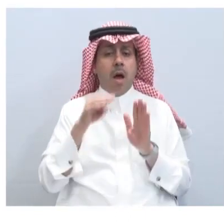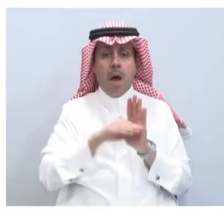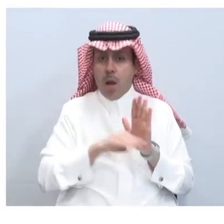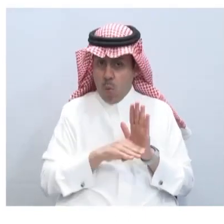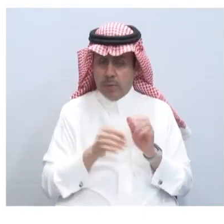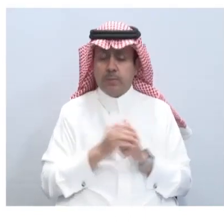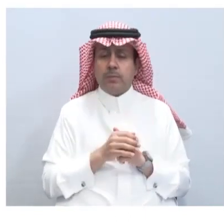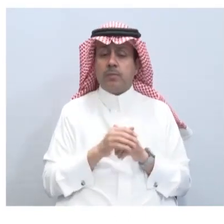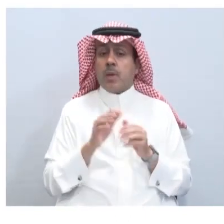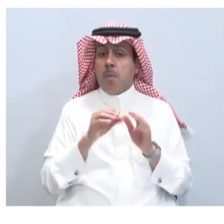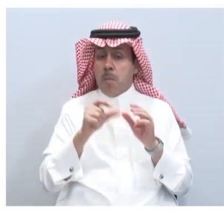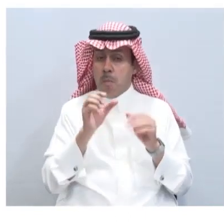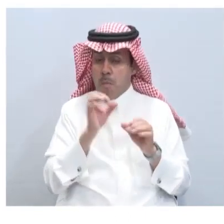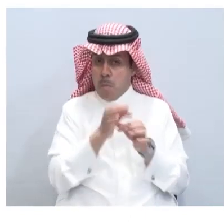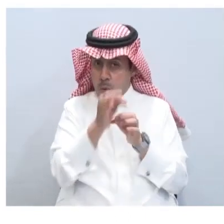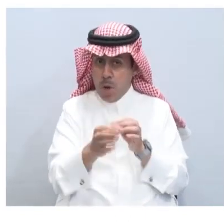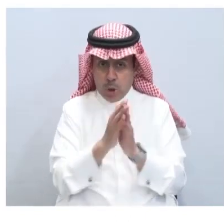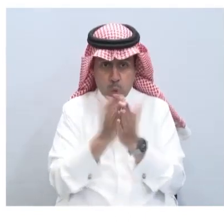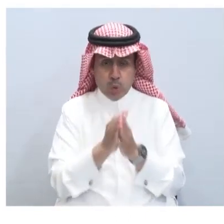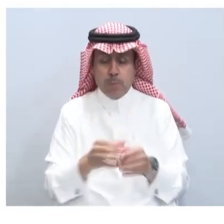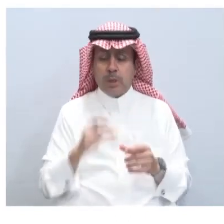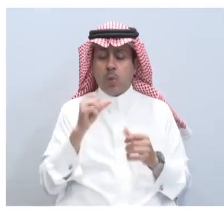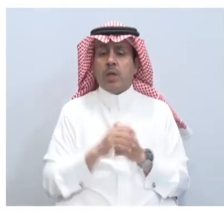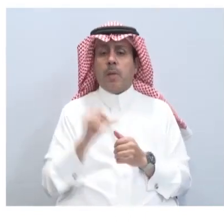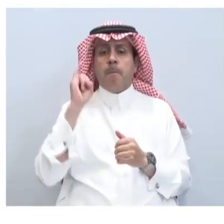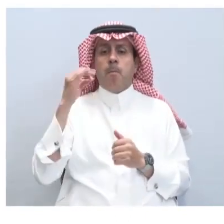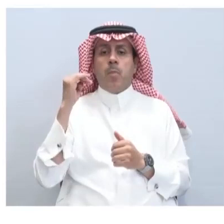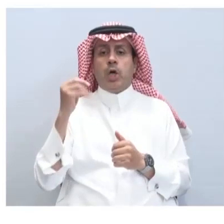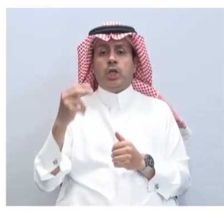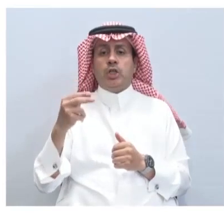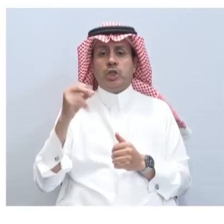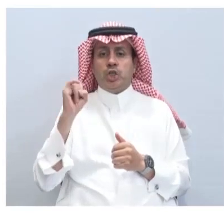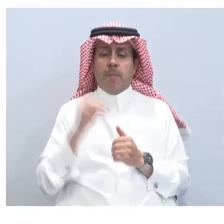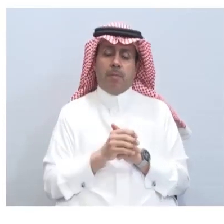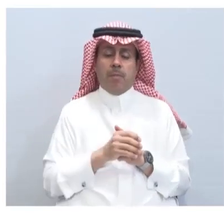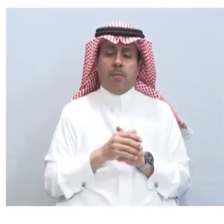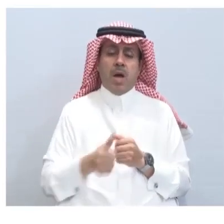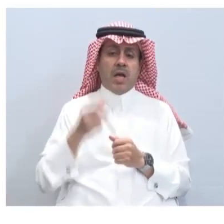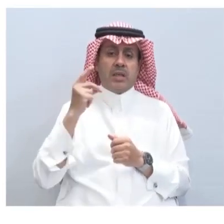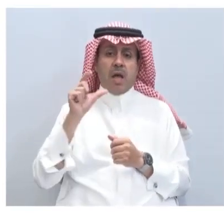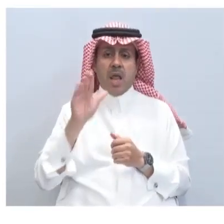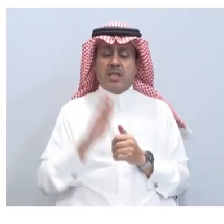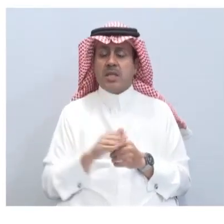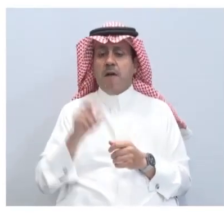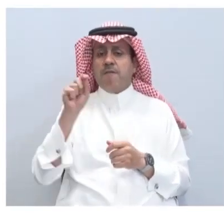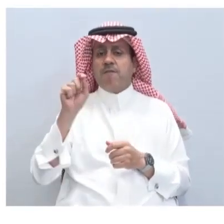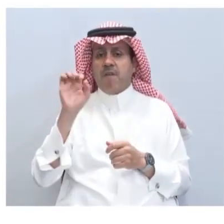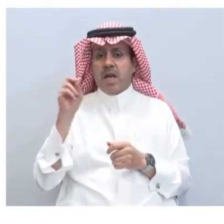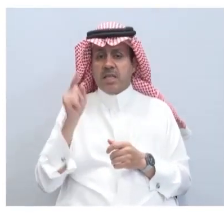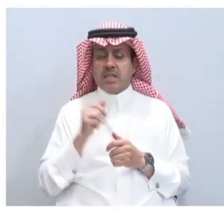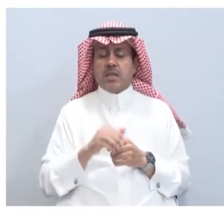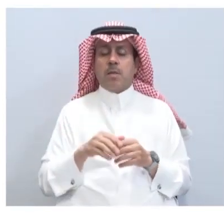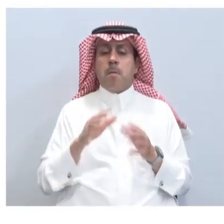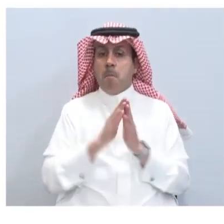مواقع الكتب الدوريات المعاجم الموسوعات والاطارس وفارس المكتبات والوثائق